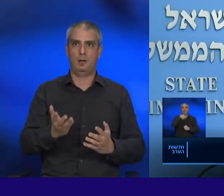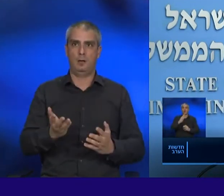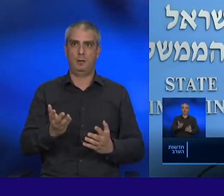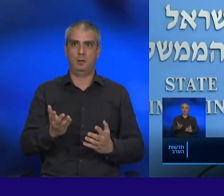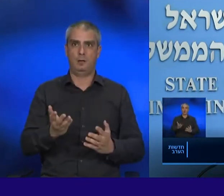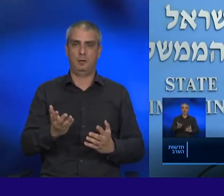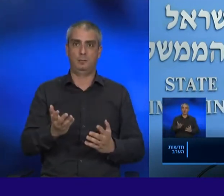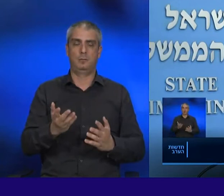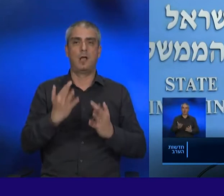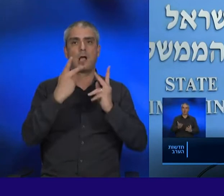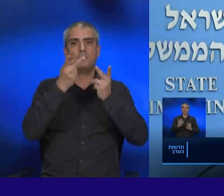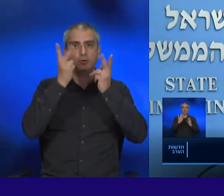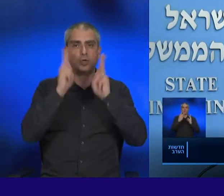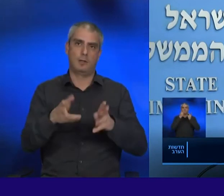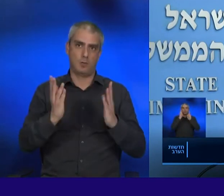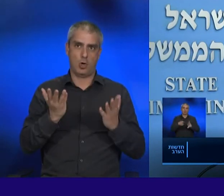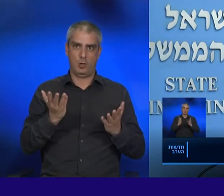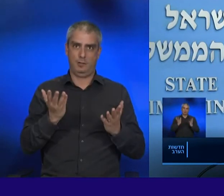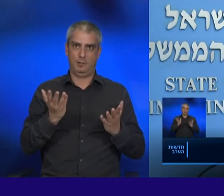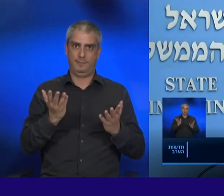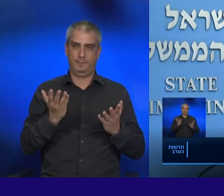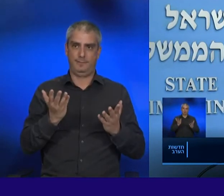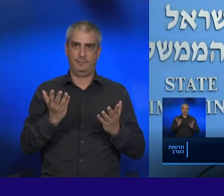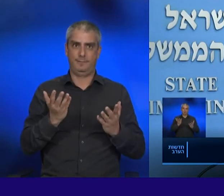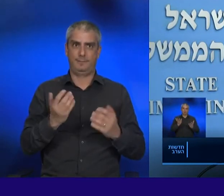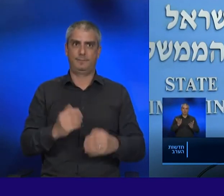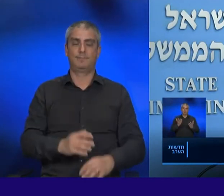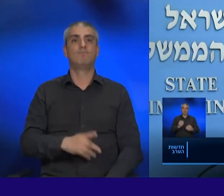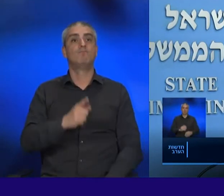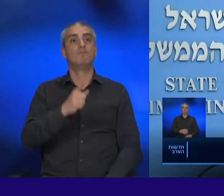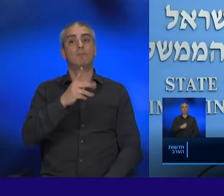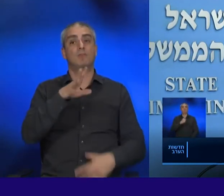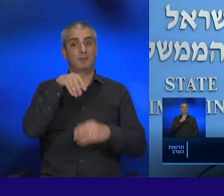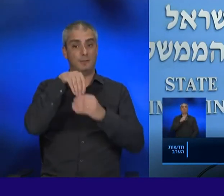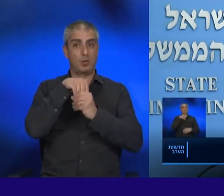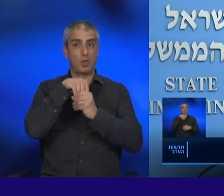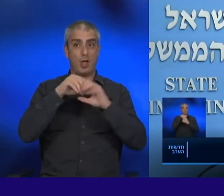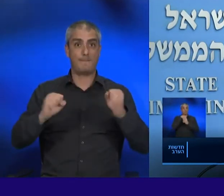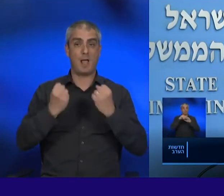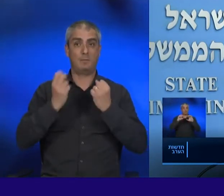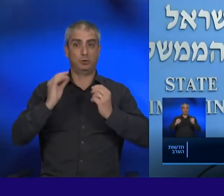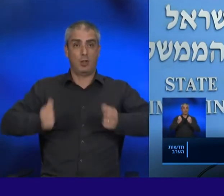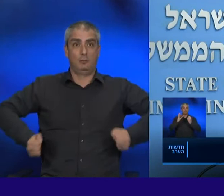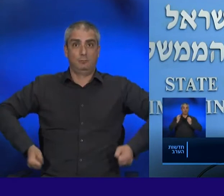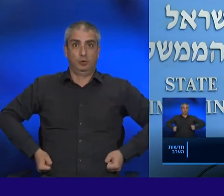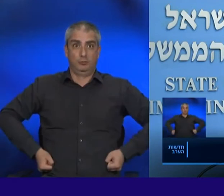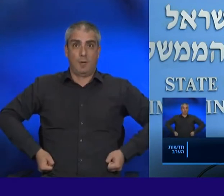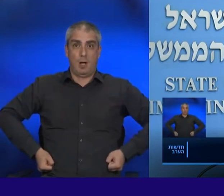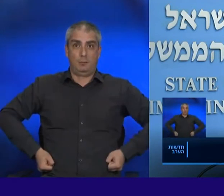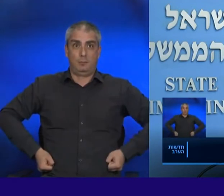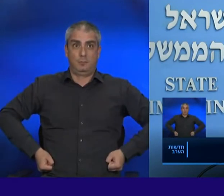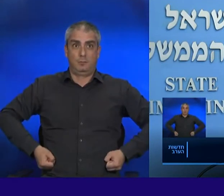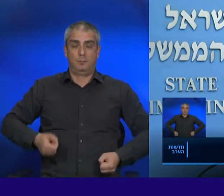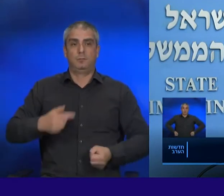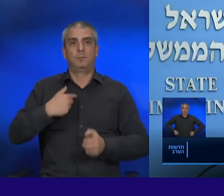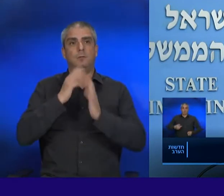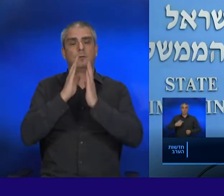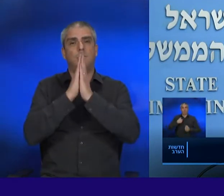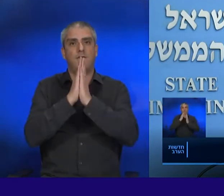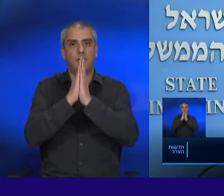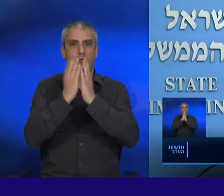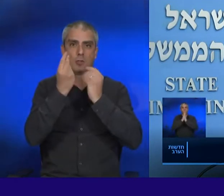כמיטב יכולתכם. עכשיו, כחלק ממאמץ המשמעת, אני מבקש